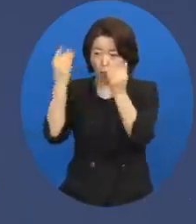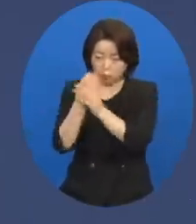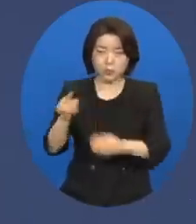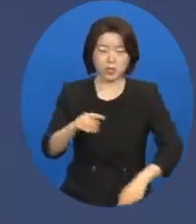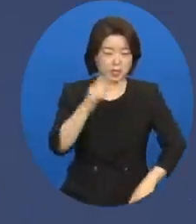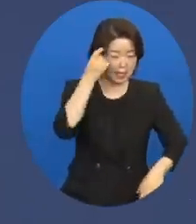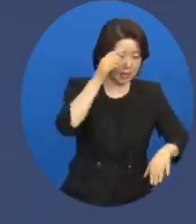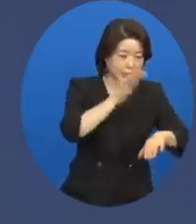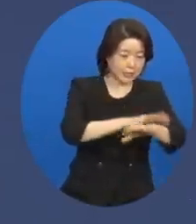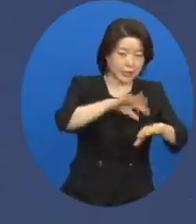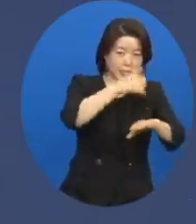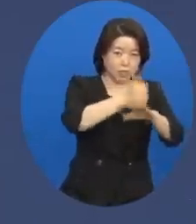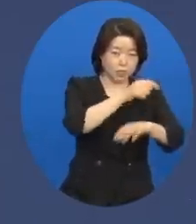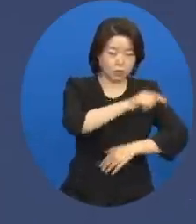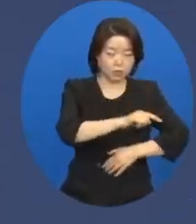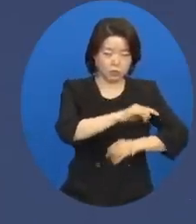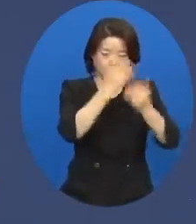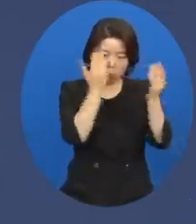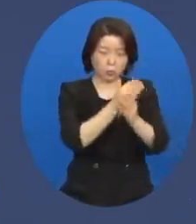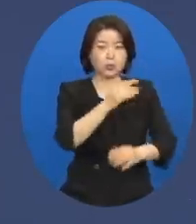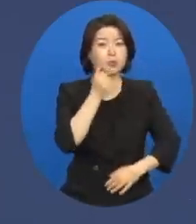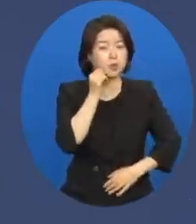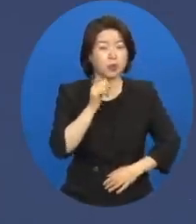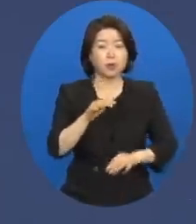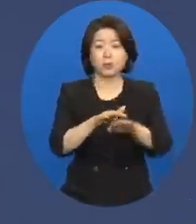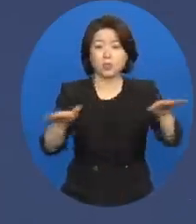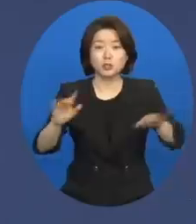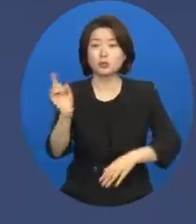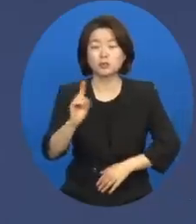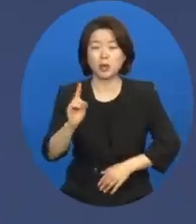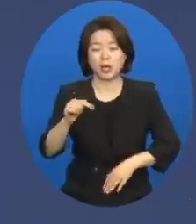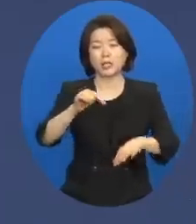솔로몬의 인생을 온전치 못하다 기준이 뭔지 아세요?